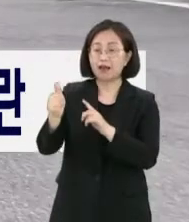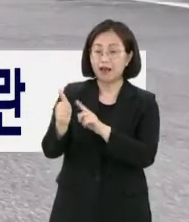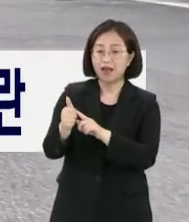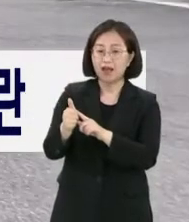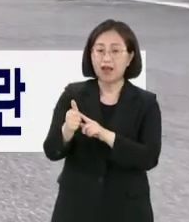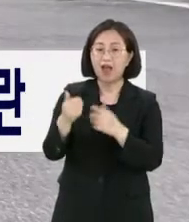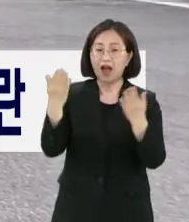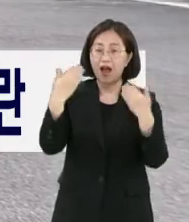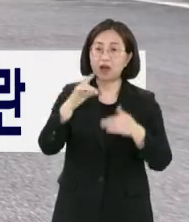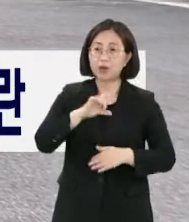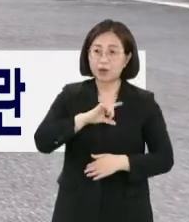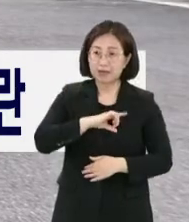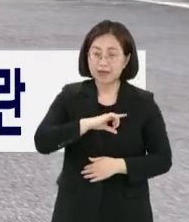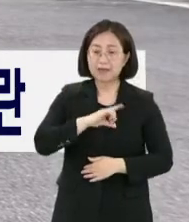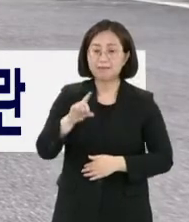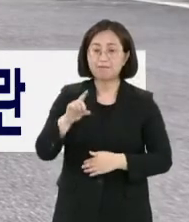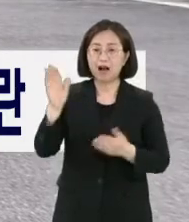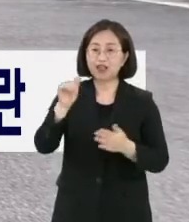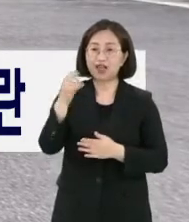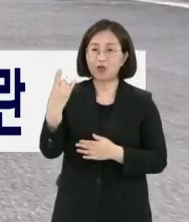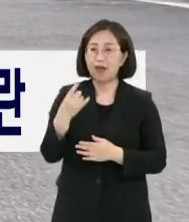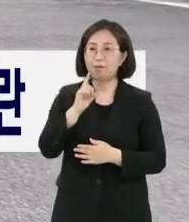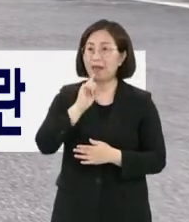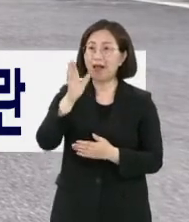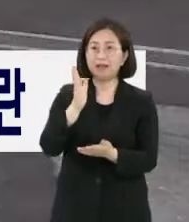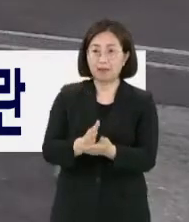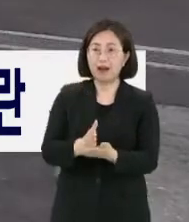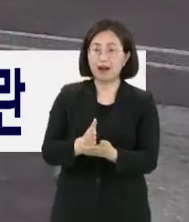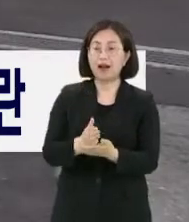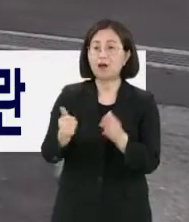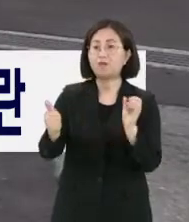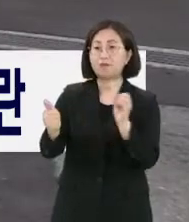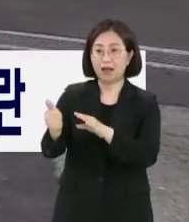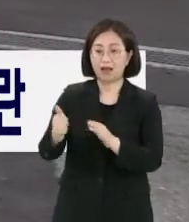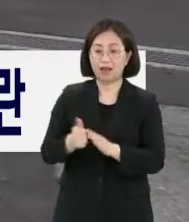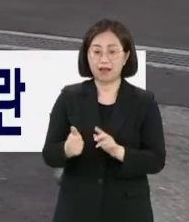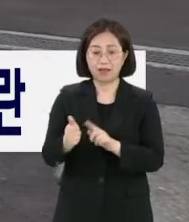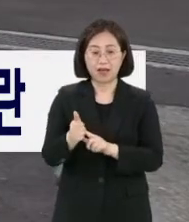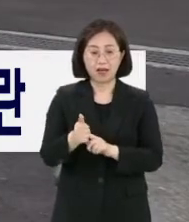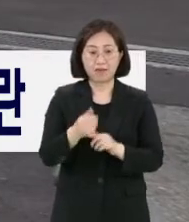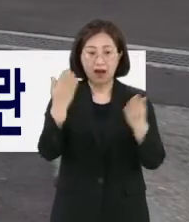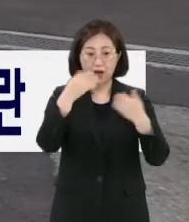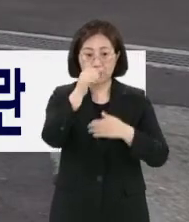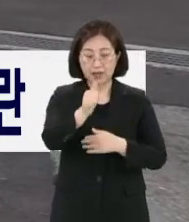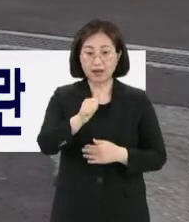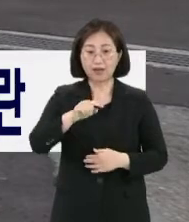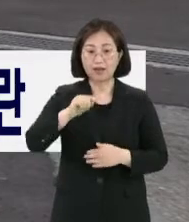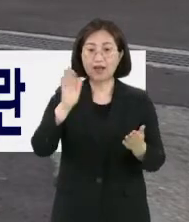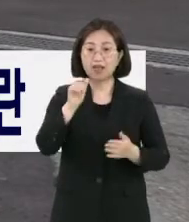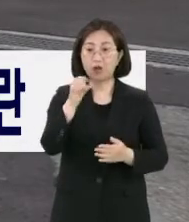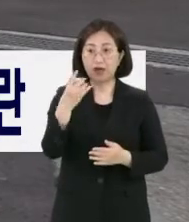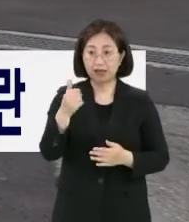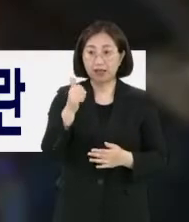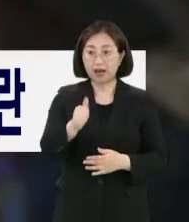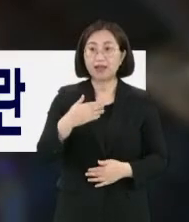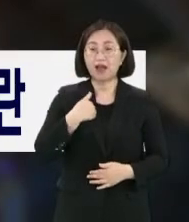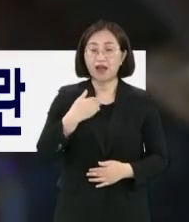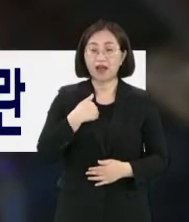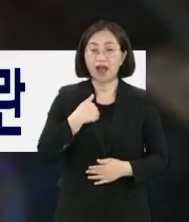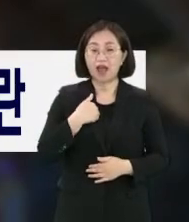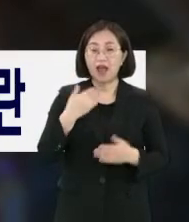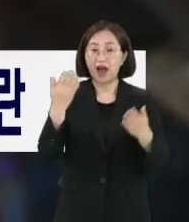학생회 내 직위 사용 금지를 권유해 논란을 빚고 있습니다. 해당 학생은 교장이 학생회장인 자신에게 학생회